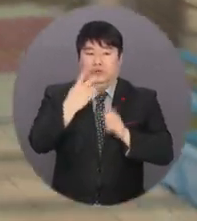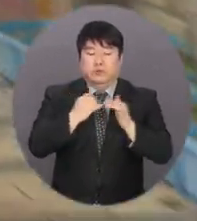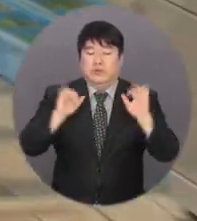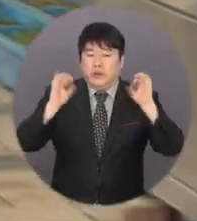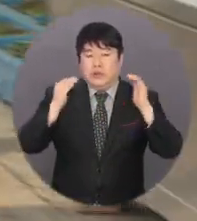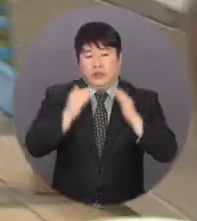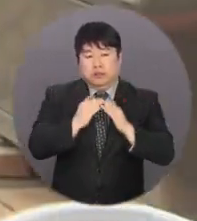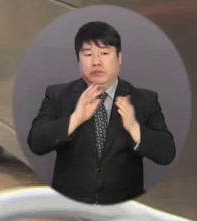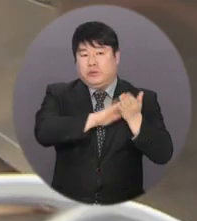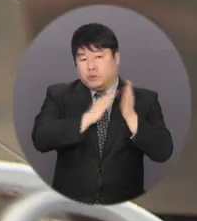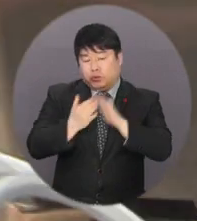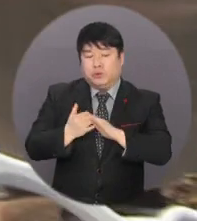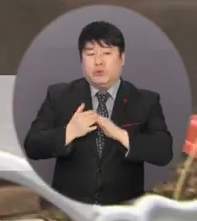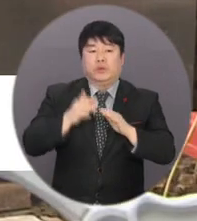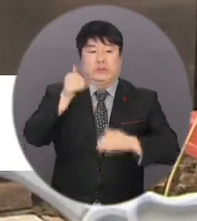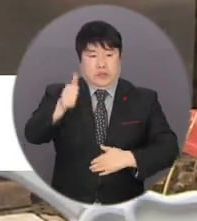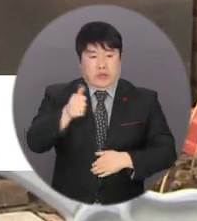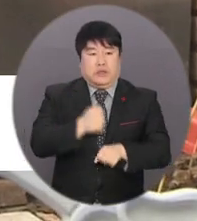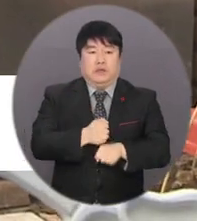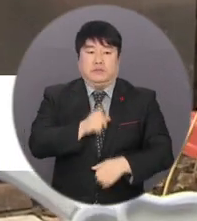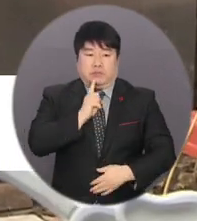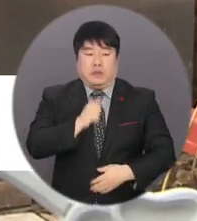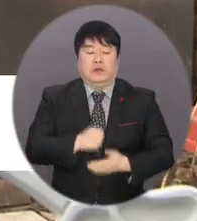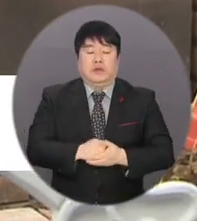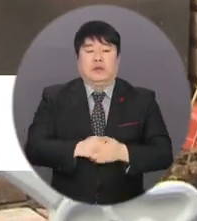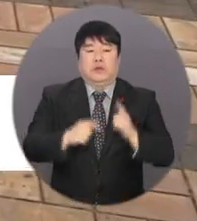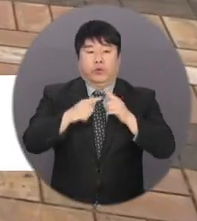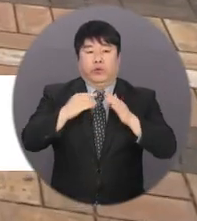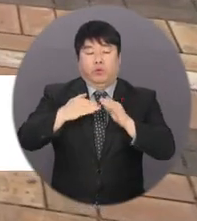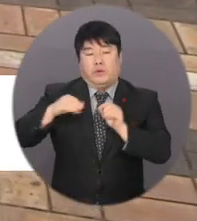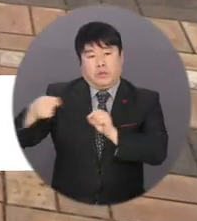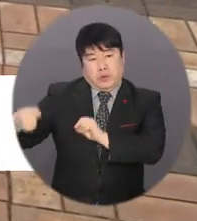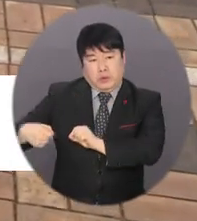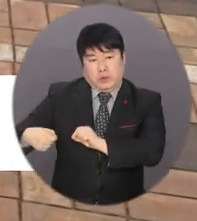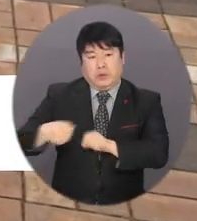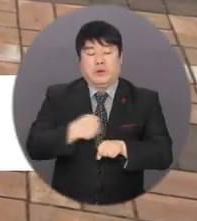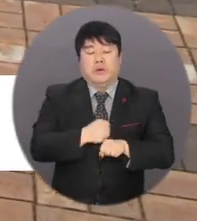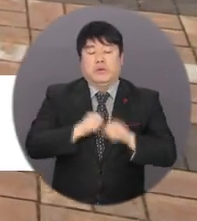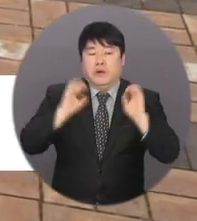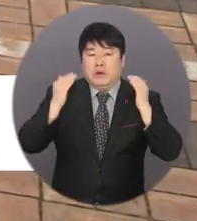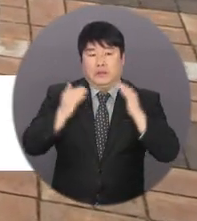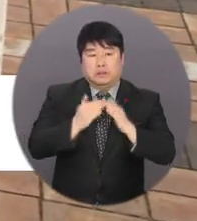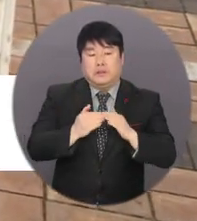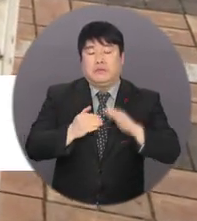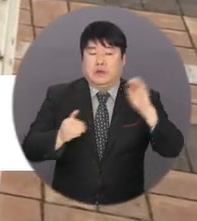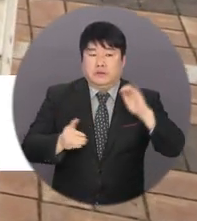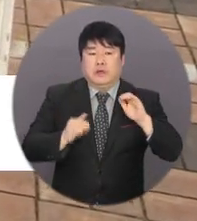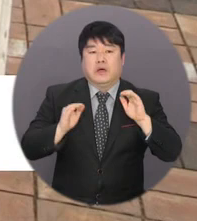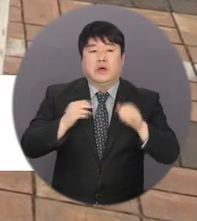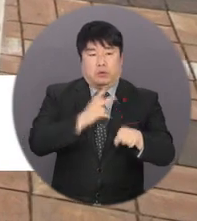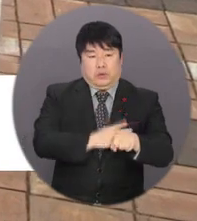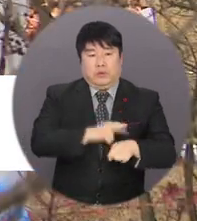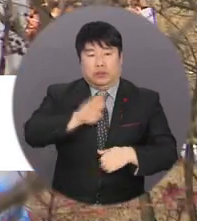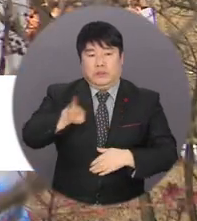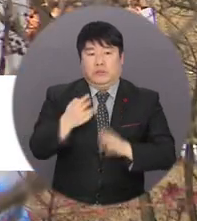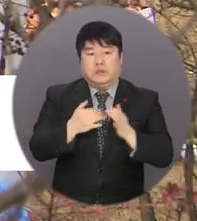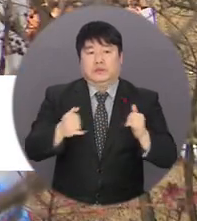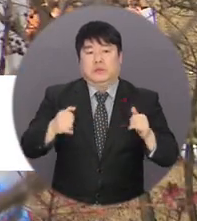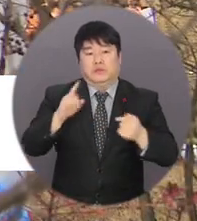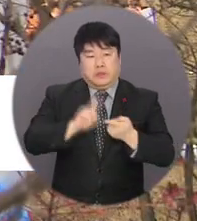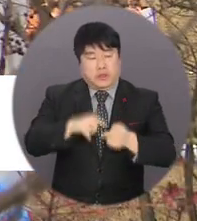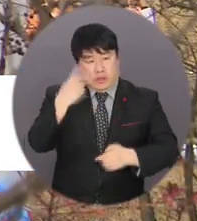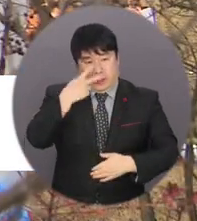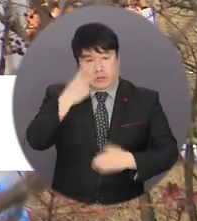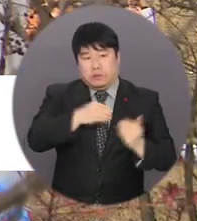집이라 유치 월의 원장이 라는 점입니다 교회 바로의 버린 집에서는 원 생과 교사 등 300여 명에 대한 검사가